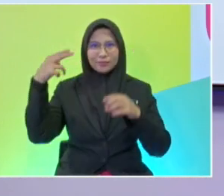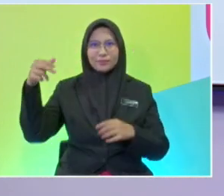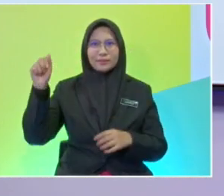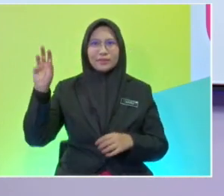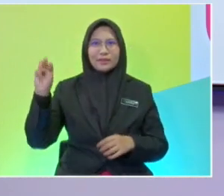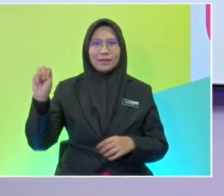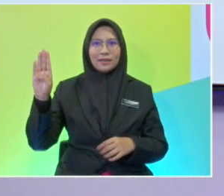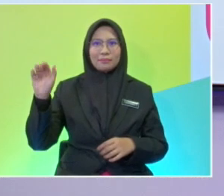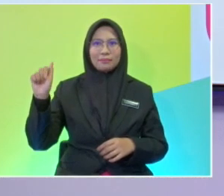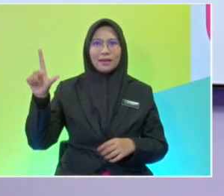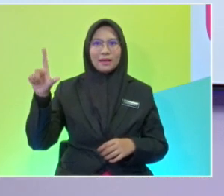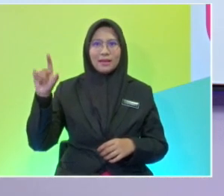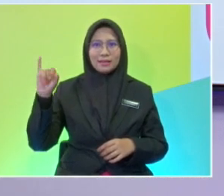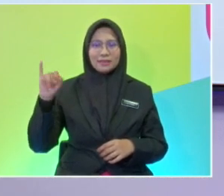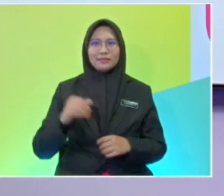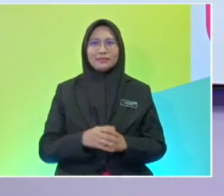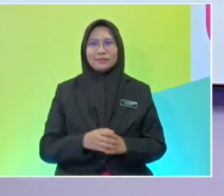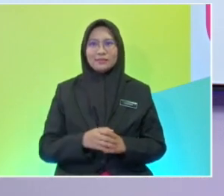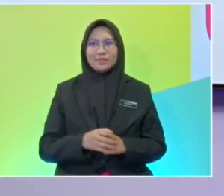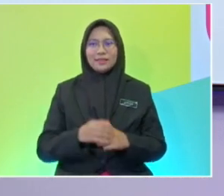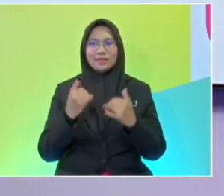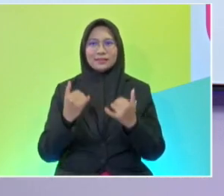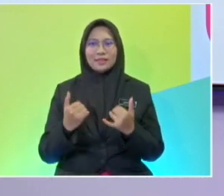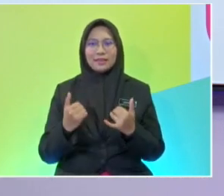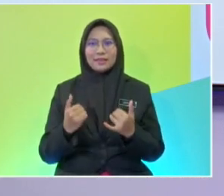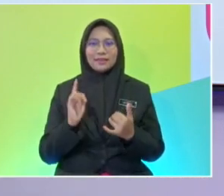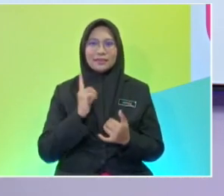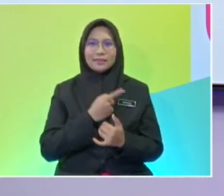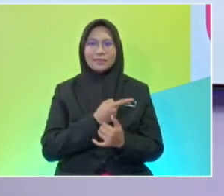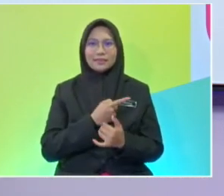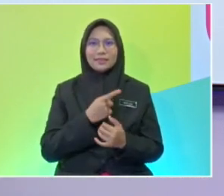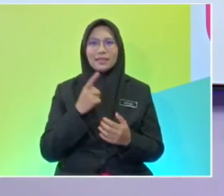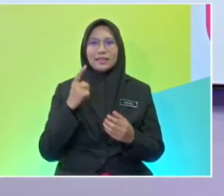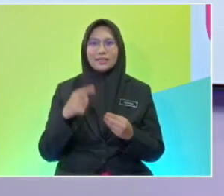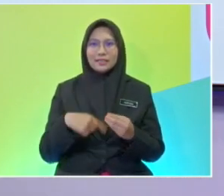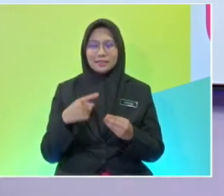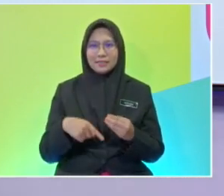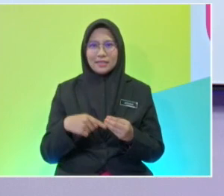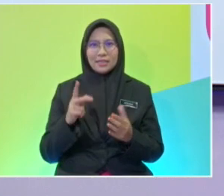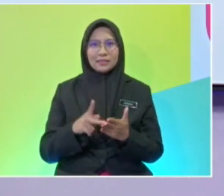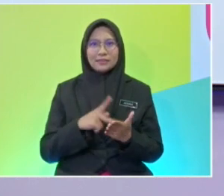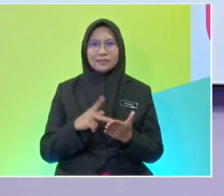kita berkaitan dengan pengiraan cost dan promosi untuk bahagia